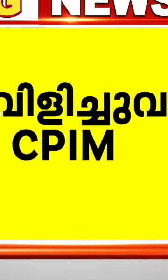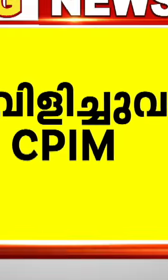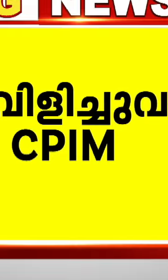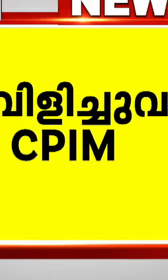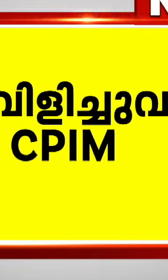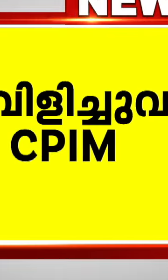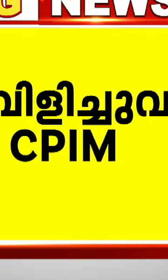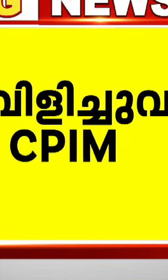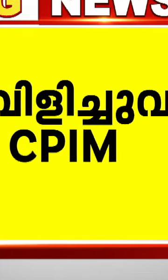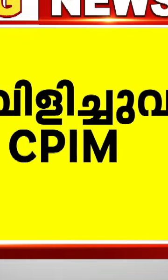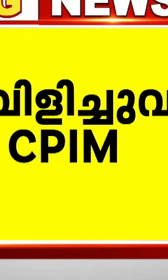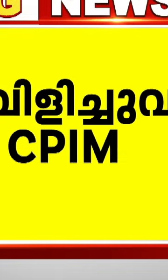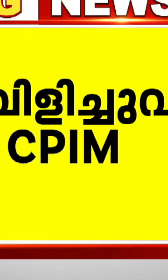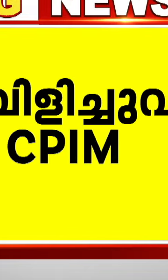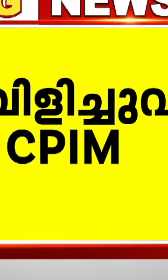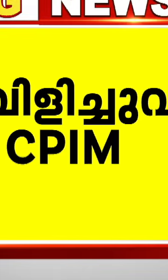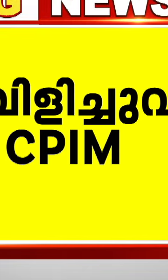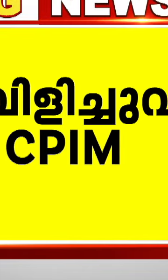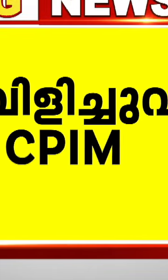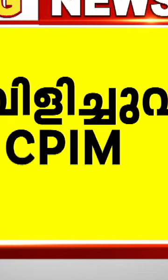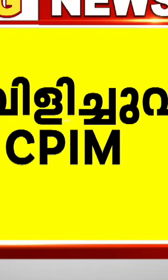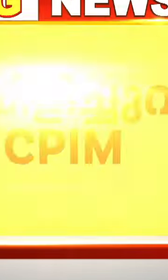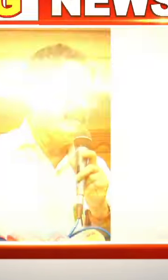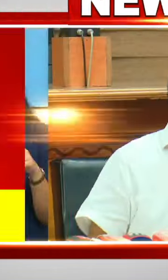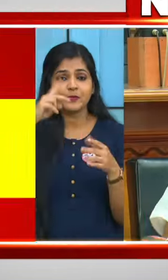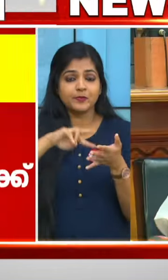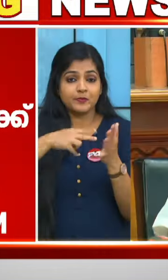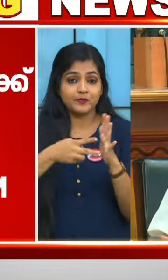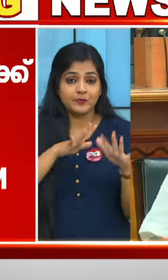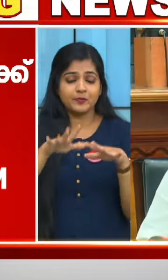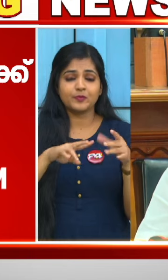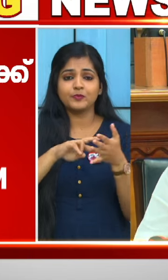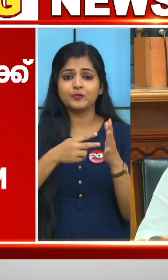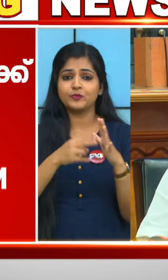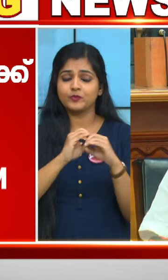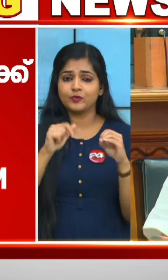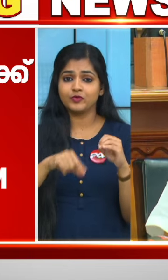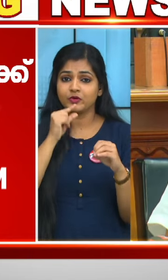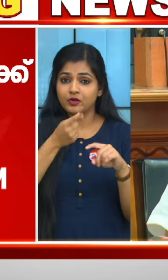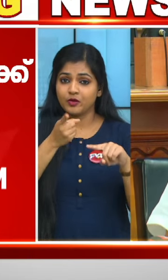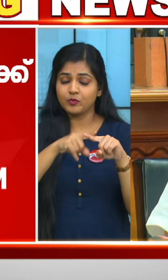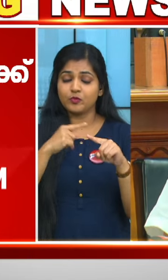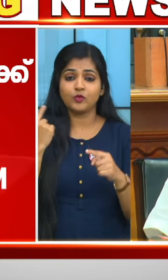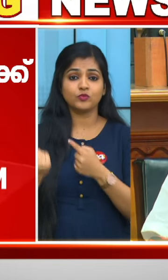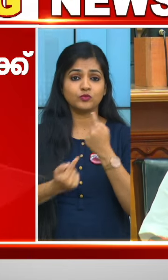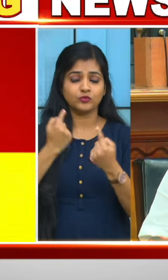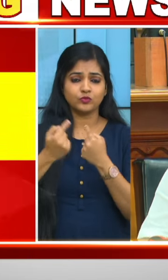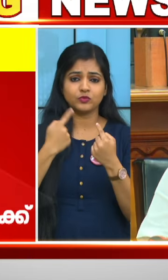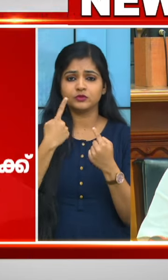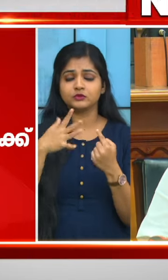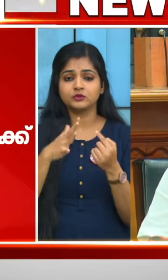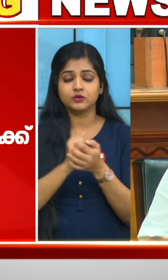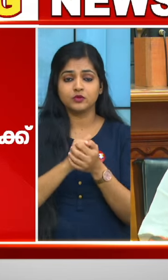പോലെ തന്നെ ബോധത്തോടു കൂടി തന്നെ ചെയ്യുന്ന പ്രവൃത്തി അത് ശരിയല്ല, അത് ഭൂഷണമല്ല. നമുക്ക്